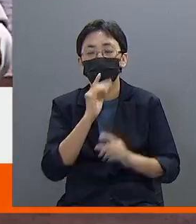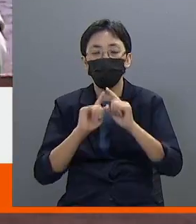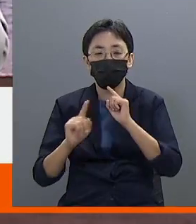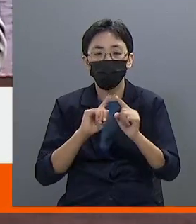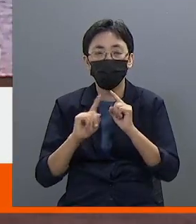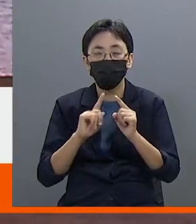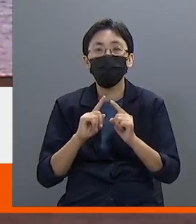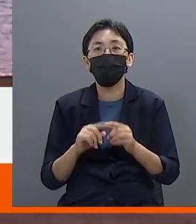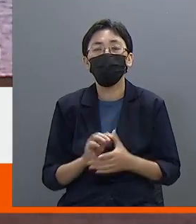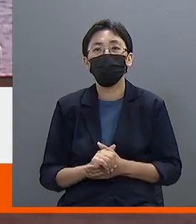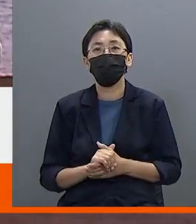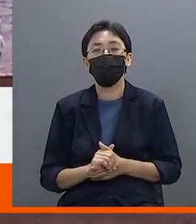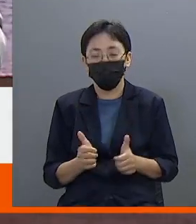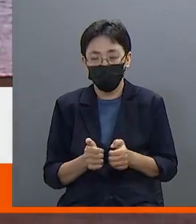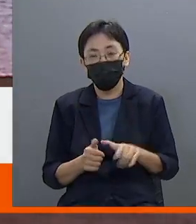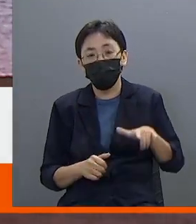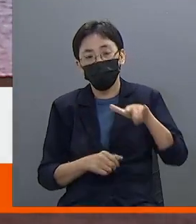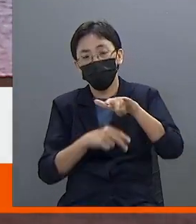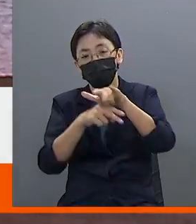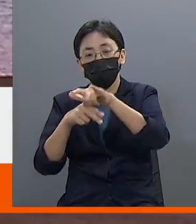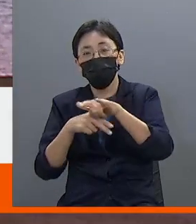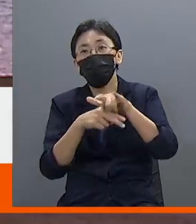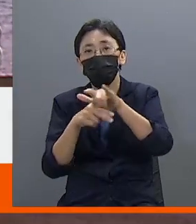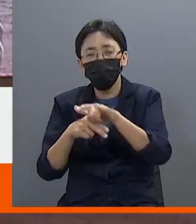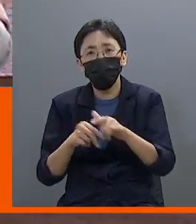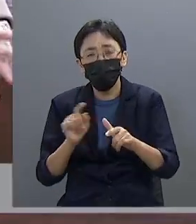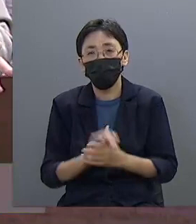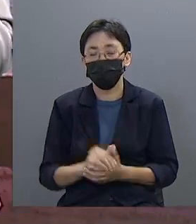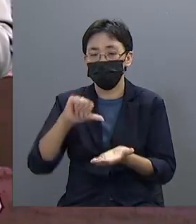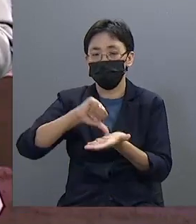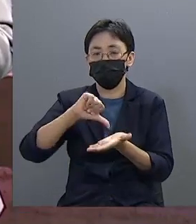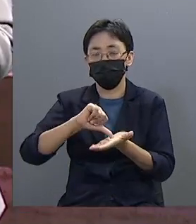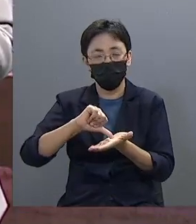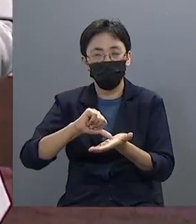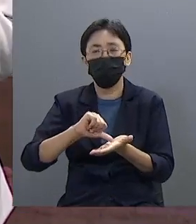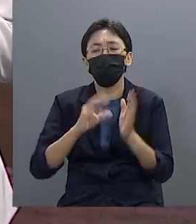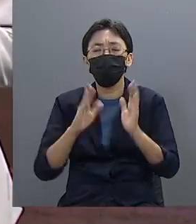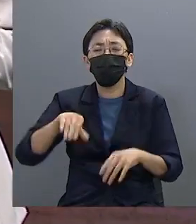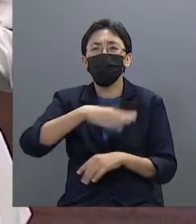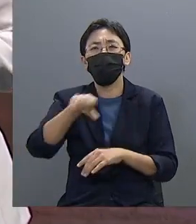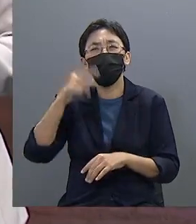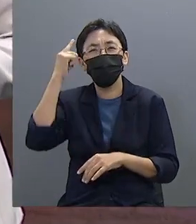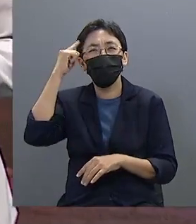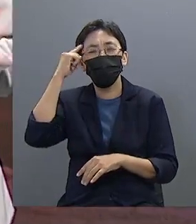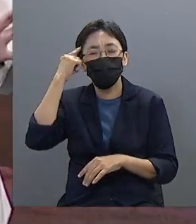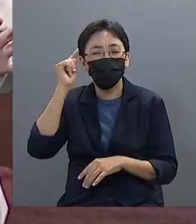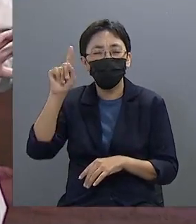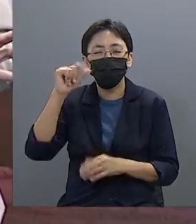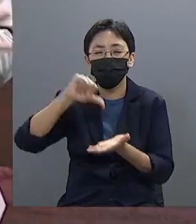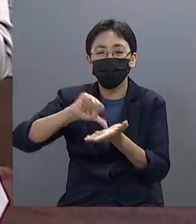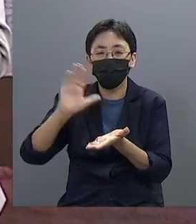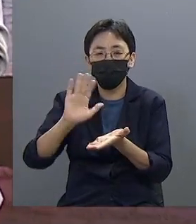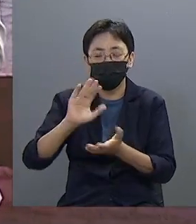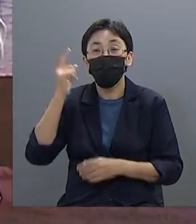คะเชื่อว่าชื่อของอิหร่านค่ะคงไม่ใช่ชื่อแรกๆนะคะที่หลายๆคนนึกถึงค่ะแต่คุณผู้ชมทราบไหมคะว่าโดรนอิหร่